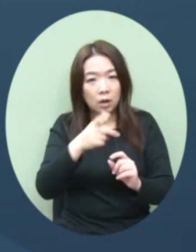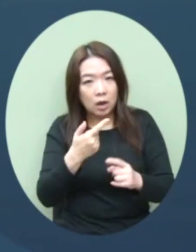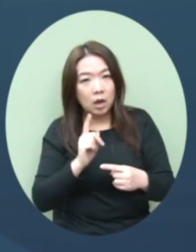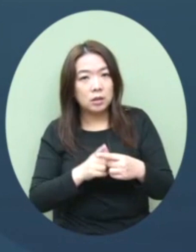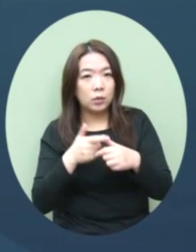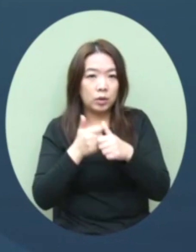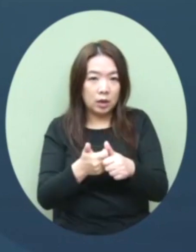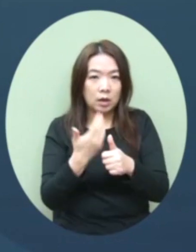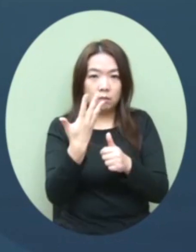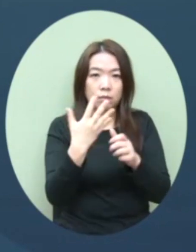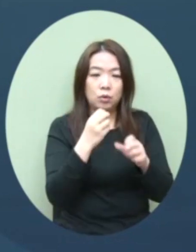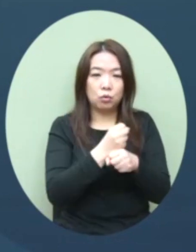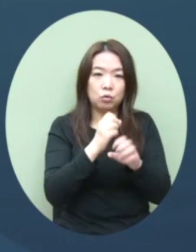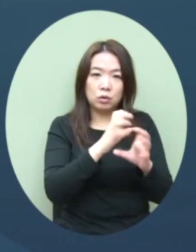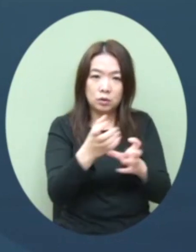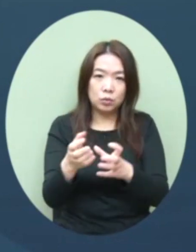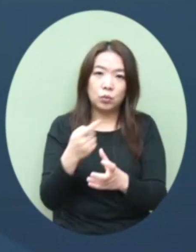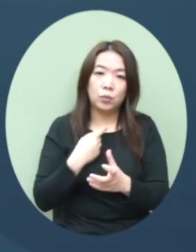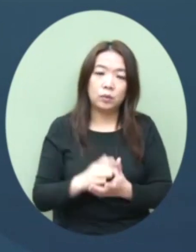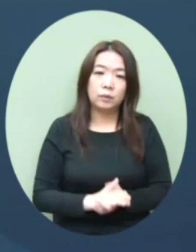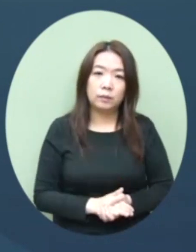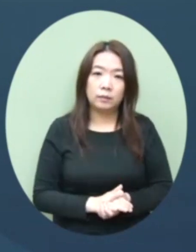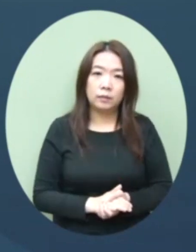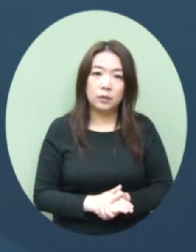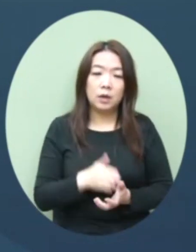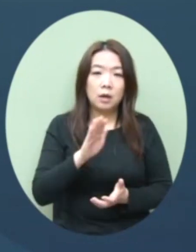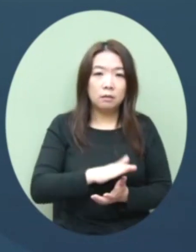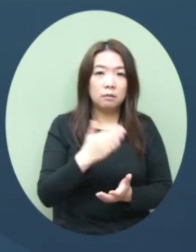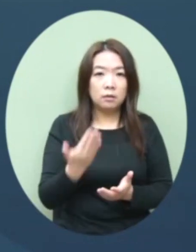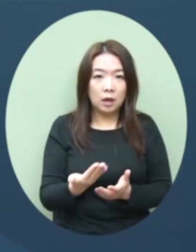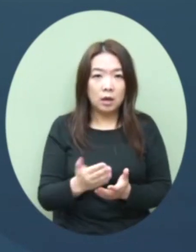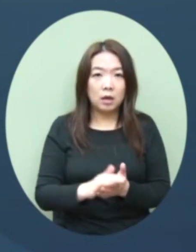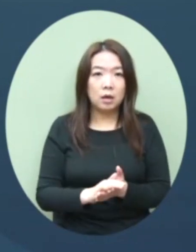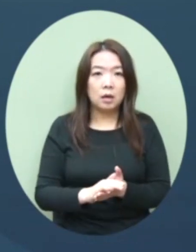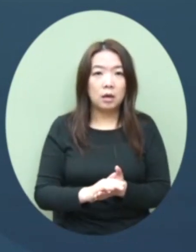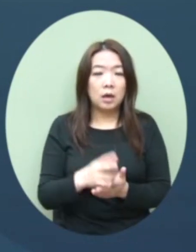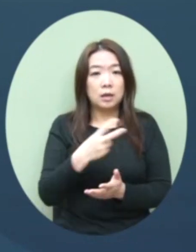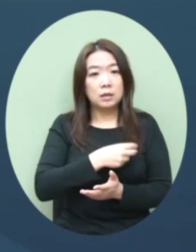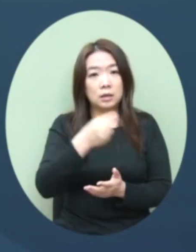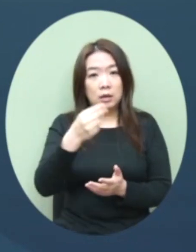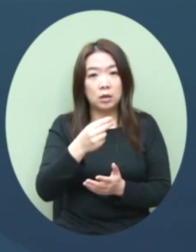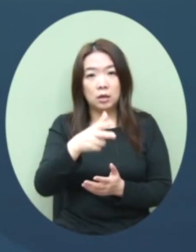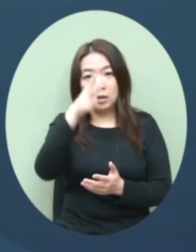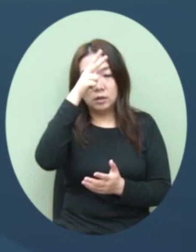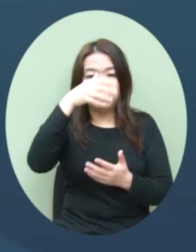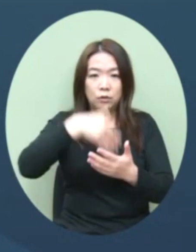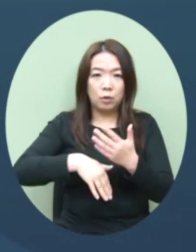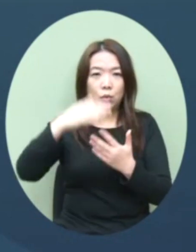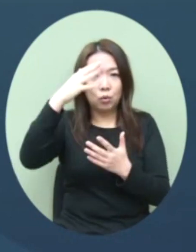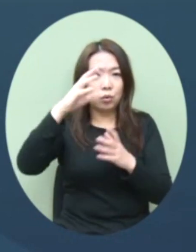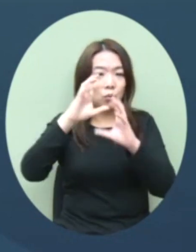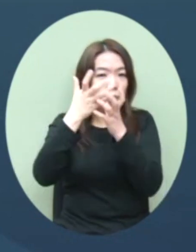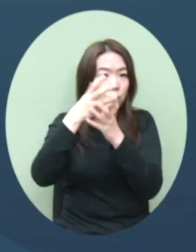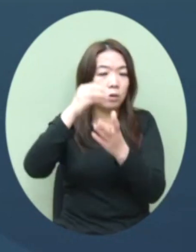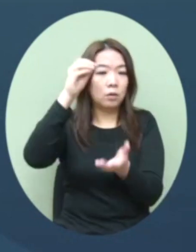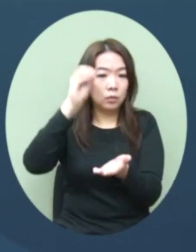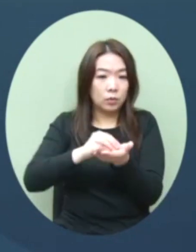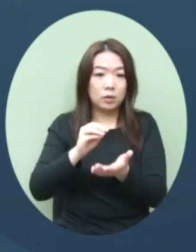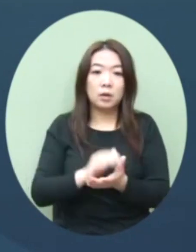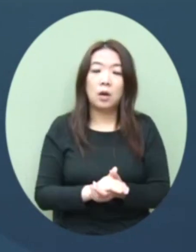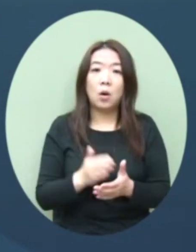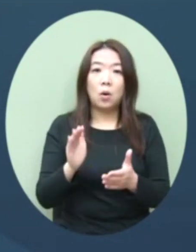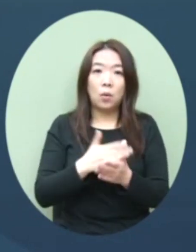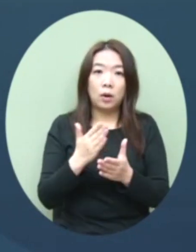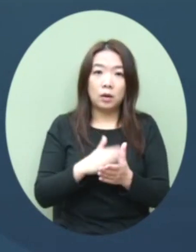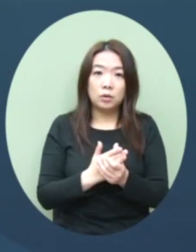跟進這五個工作小組但是第二天 禮拜天政府內部高層就要決定為了